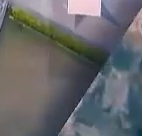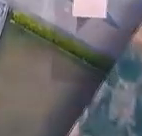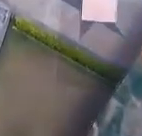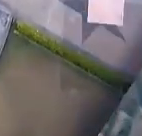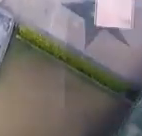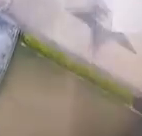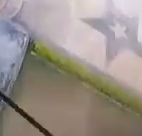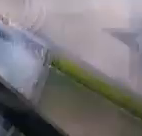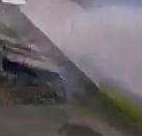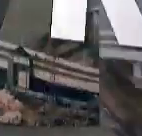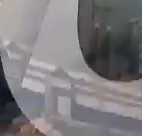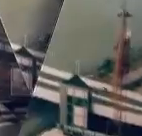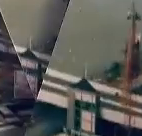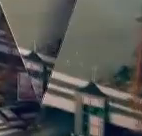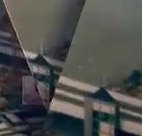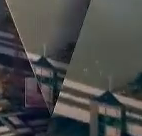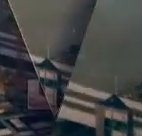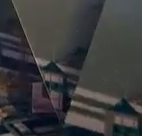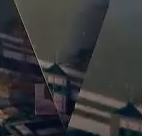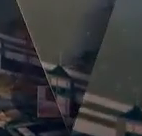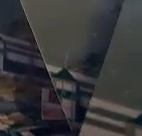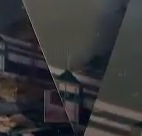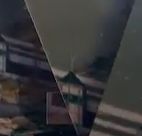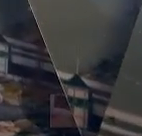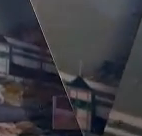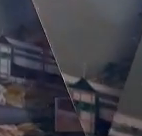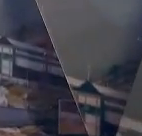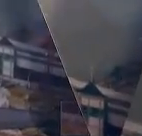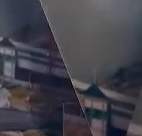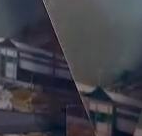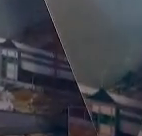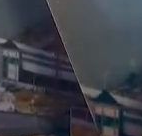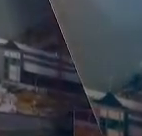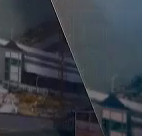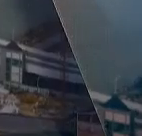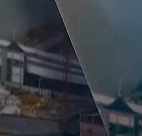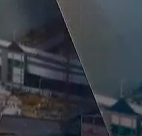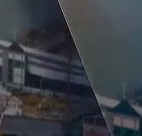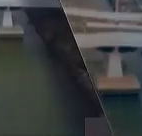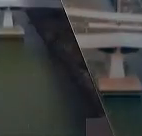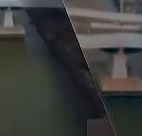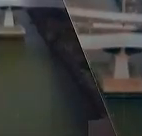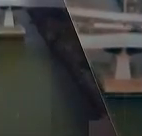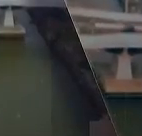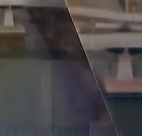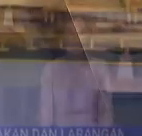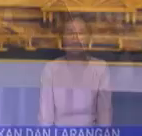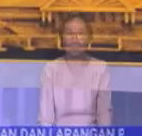the lounge Hai pentingnya pentingnya